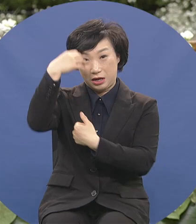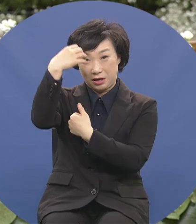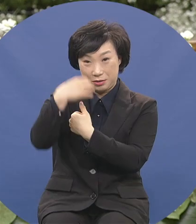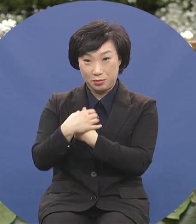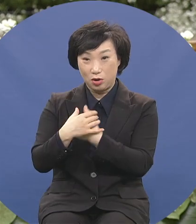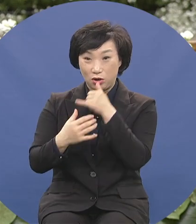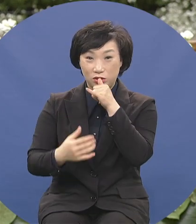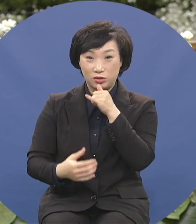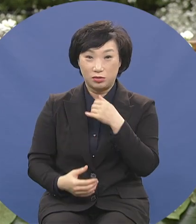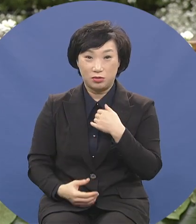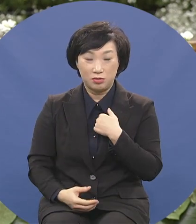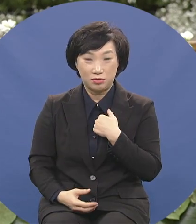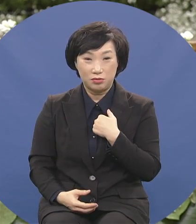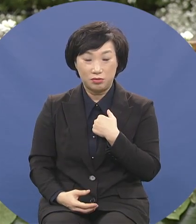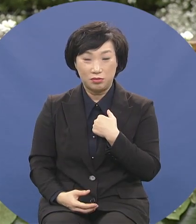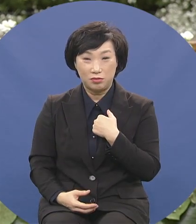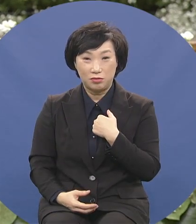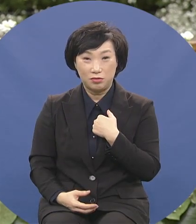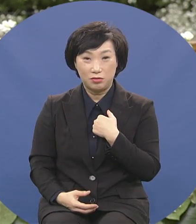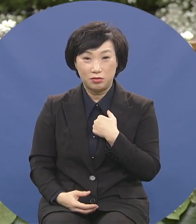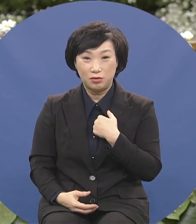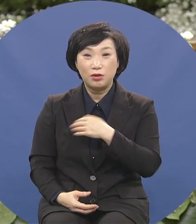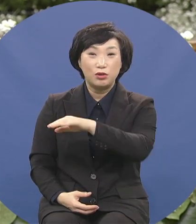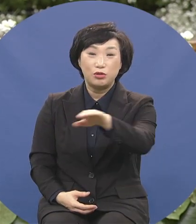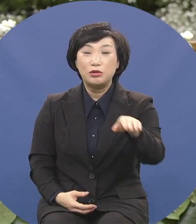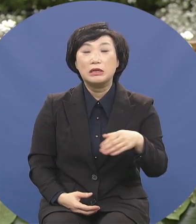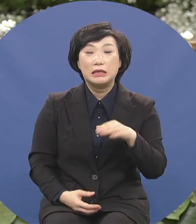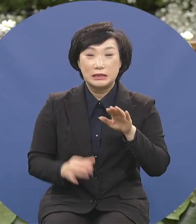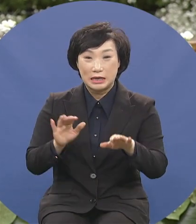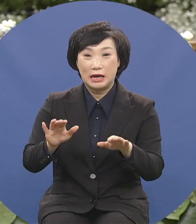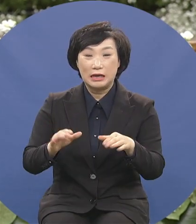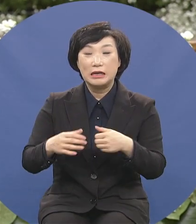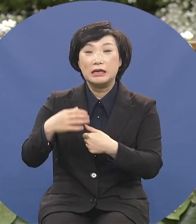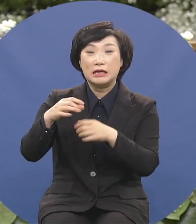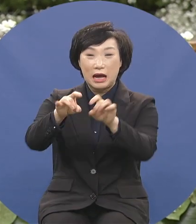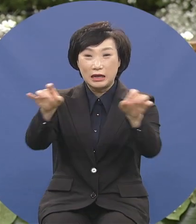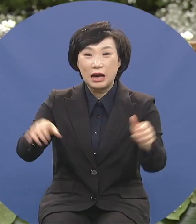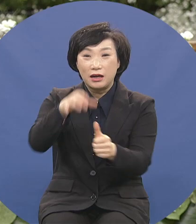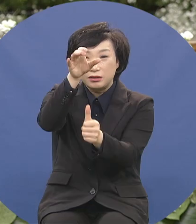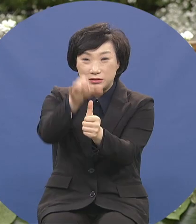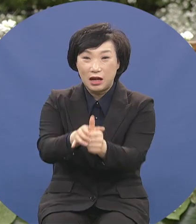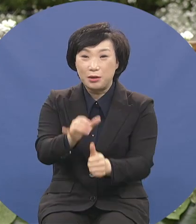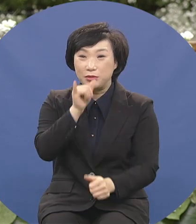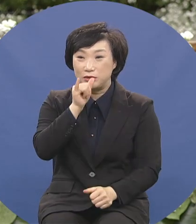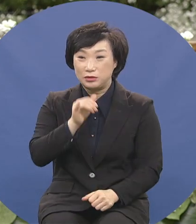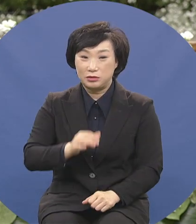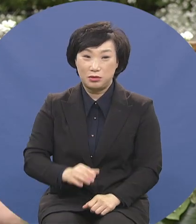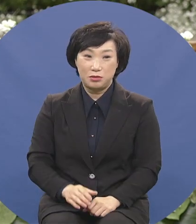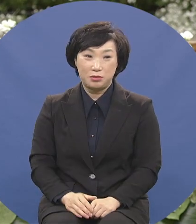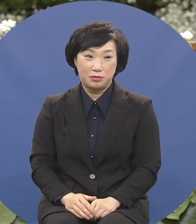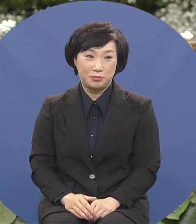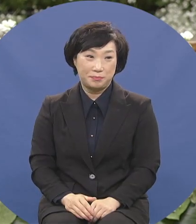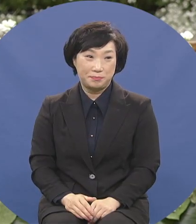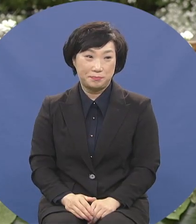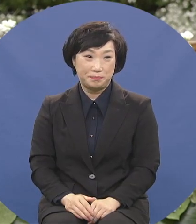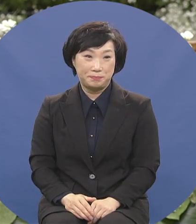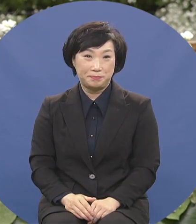사명을 감당하도록 사명을 부여해 주셨습니다.